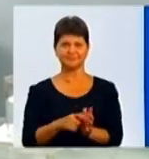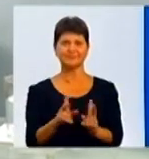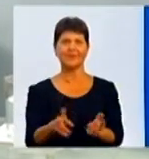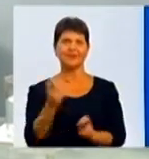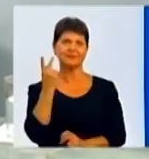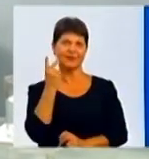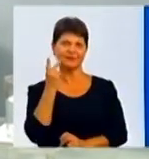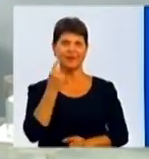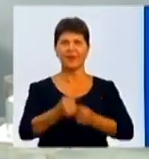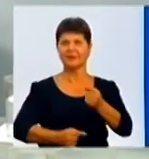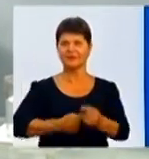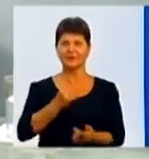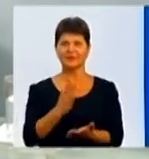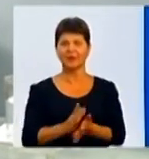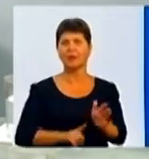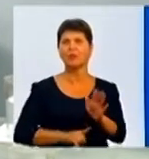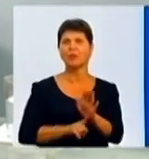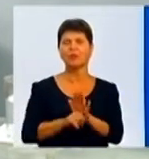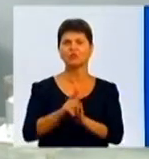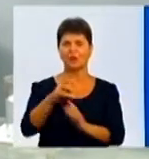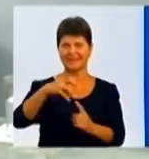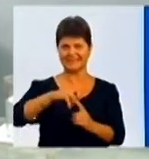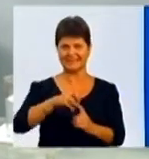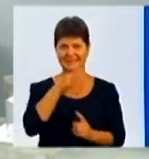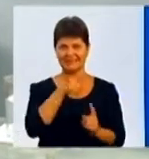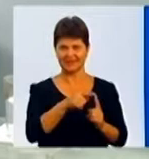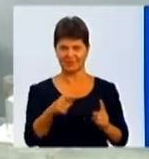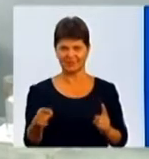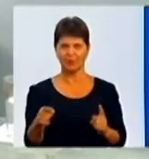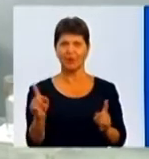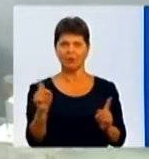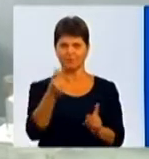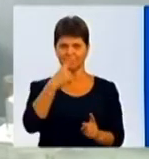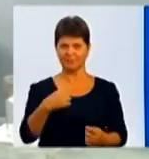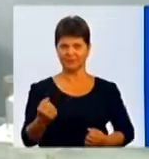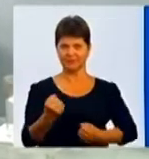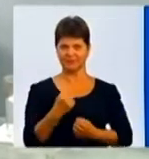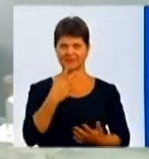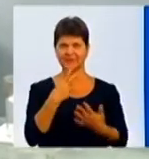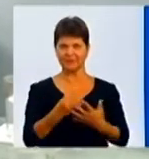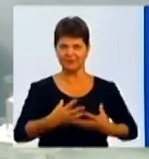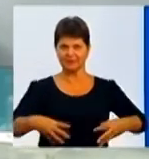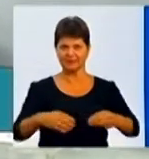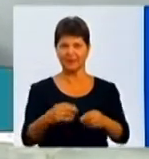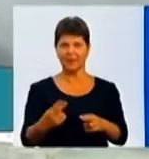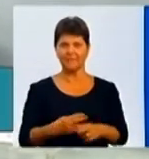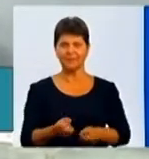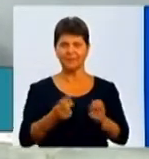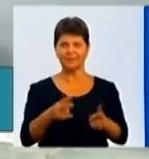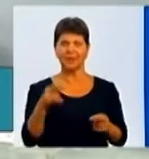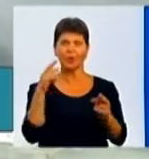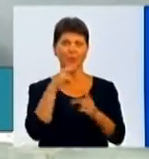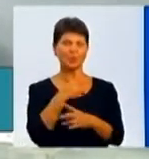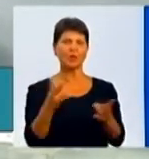Липень традиційно є початком сезону грибного. І для того, аби вберегти себе та своїх близьких від небезпеки отруєння, необхідно